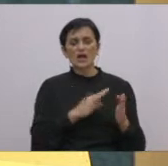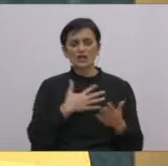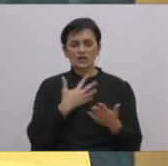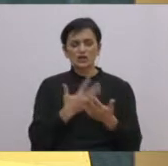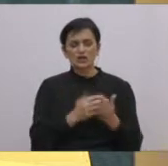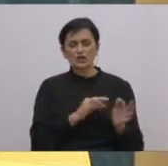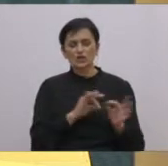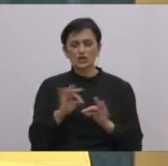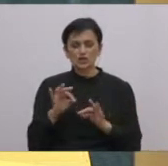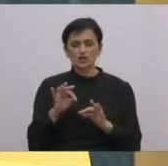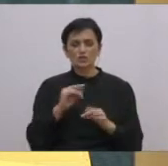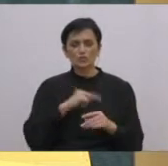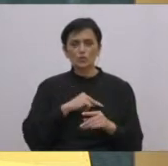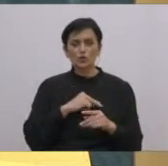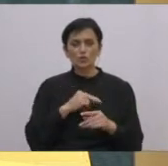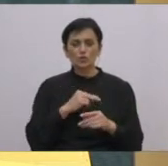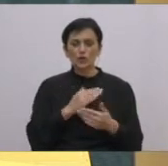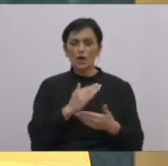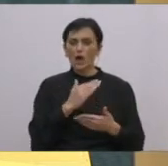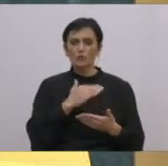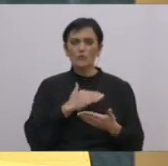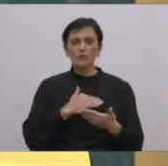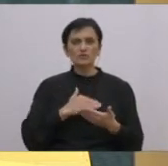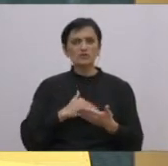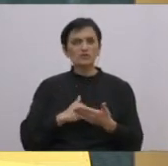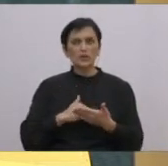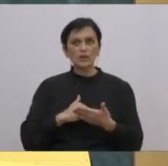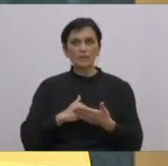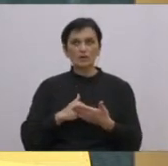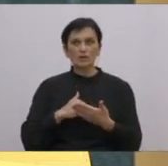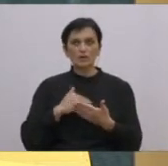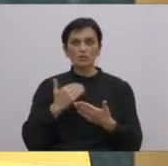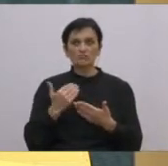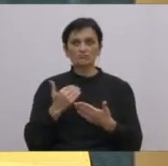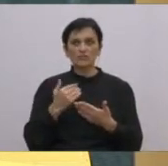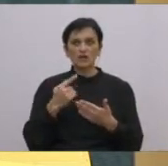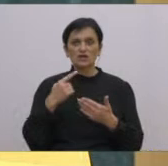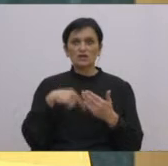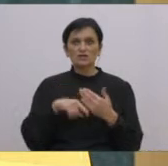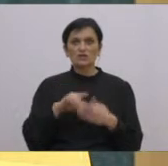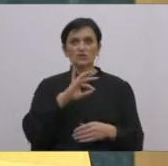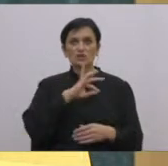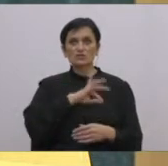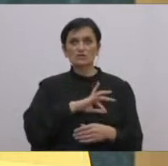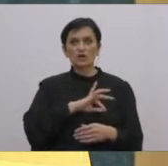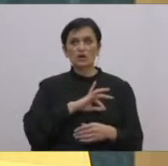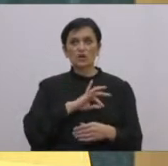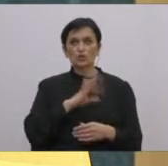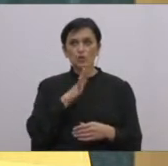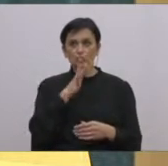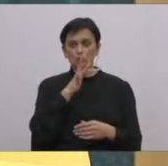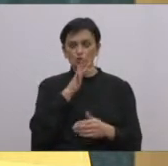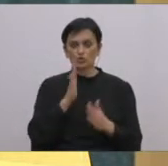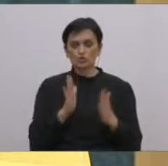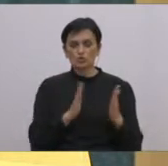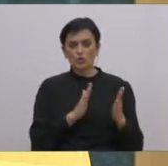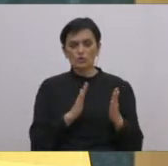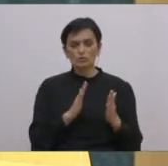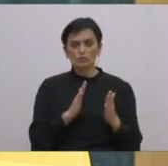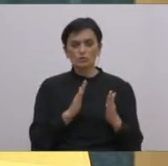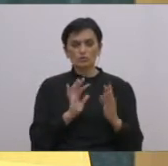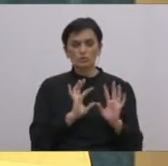როგორც შედეგები, ასევე ამ შედეგებიდან გამომდინარე ყველა ის სარგებელი მაქსიმალურად დროულად